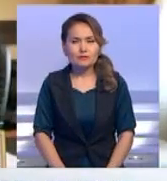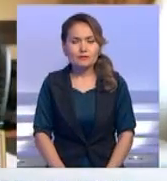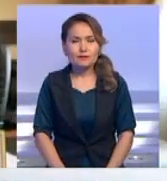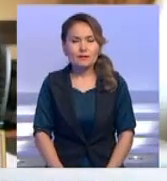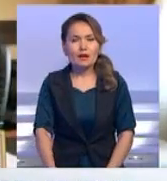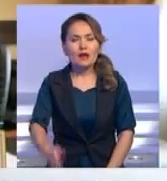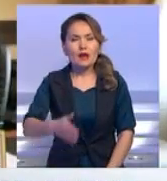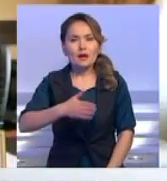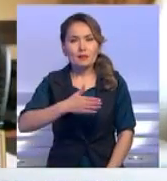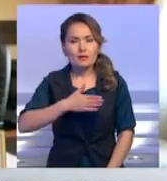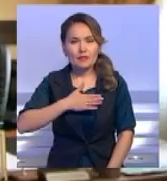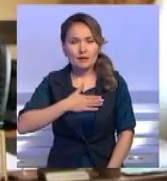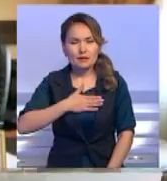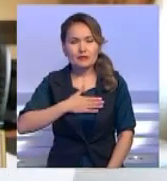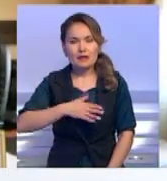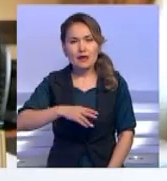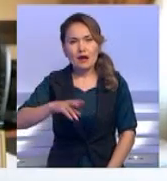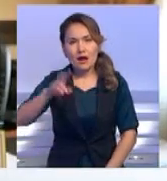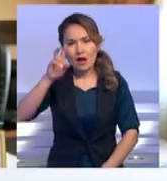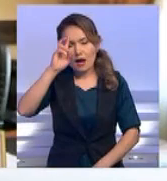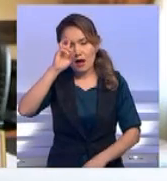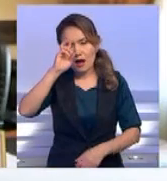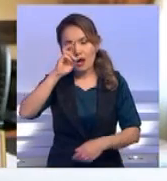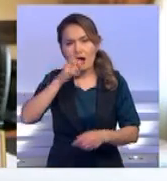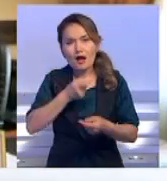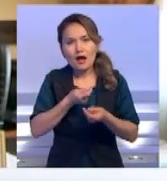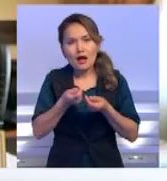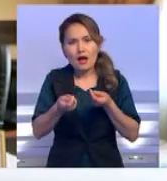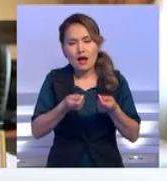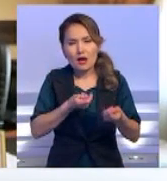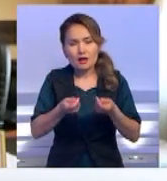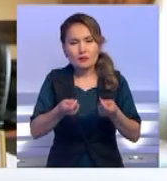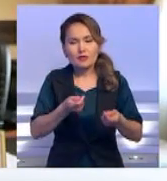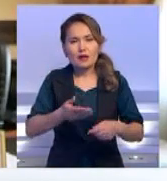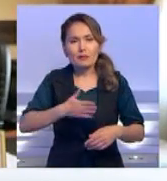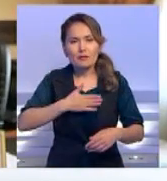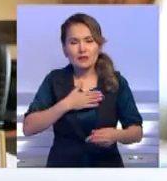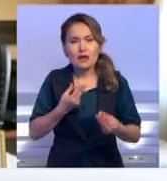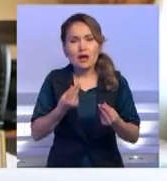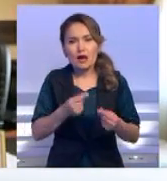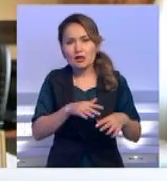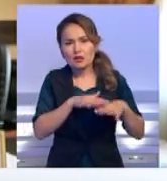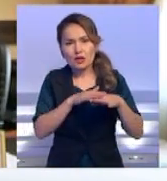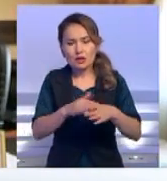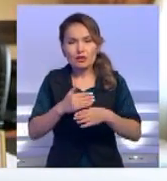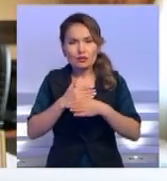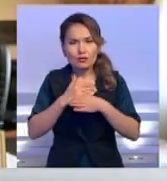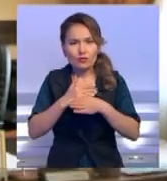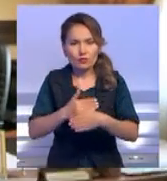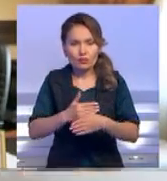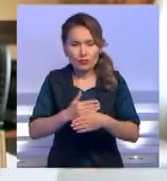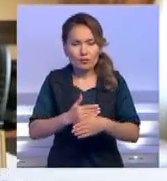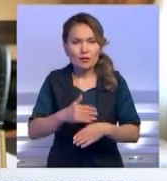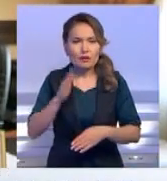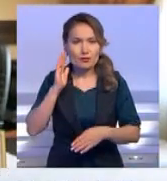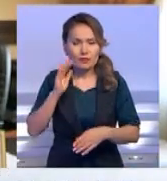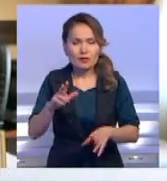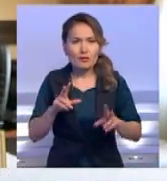Біз өз жағымыздан әкімшілігіне көмек жасаймыз. Жаңа айттым ғой, халық бар, халық